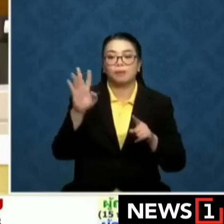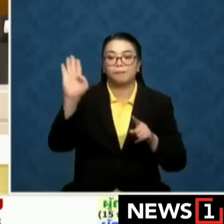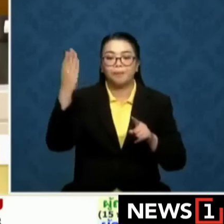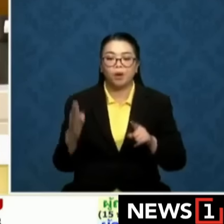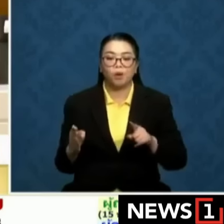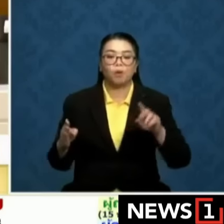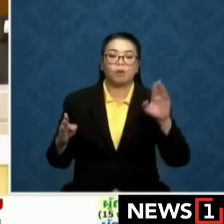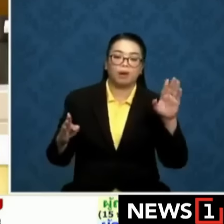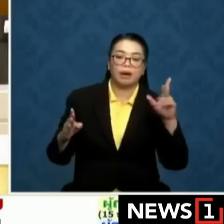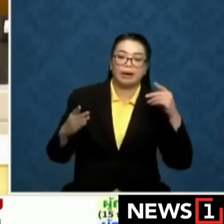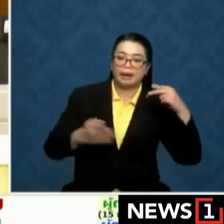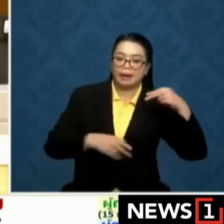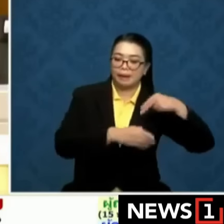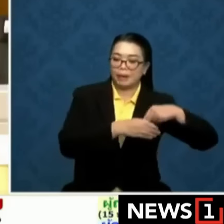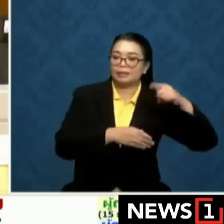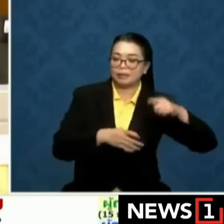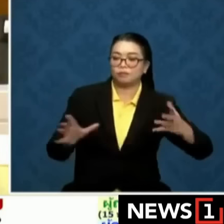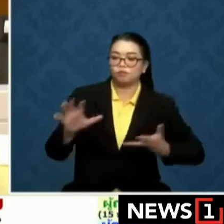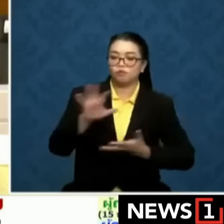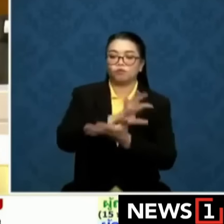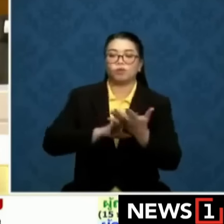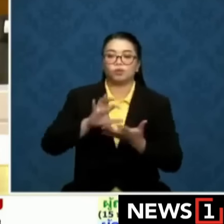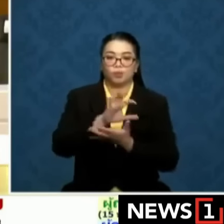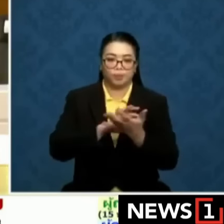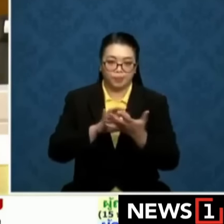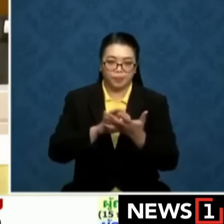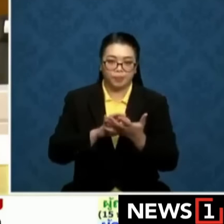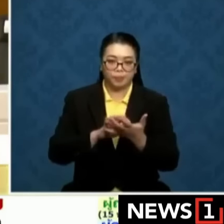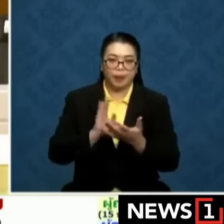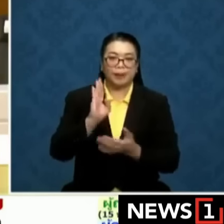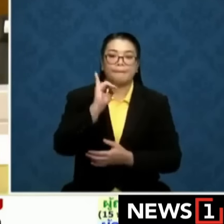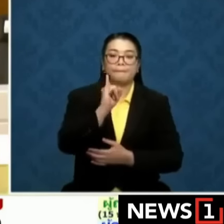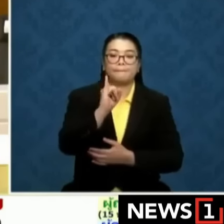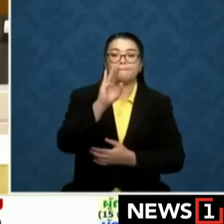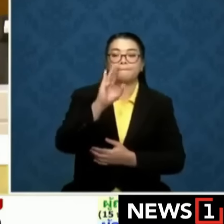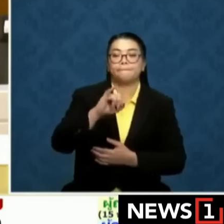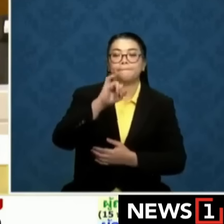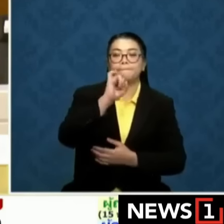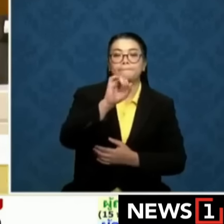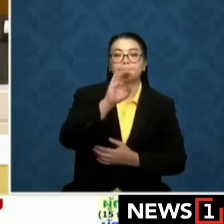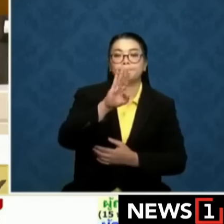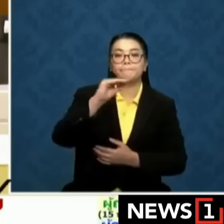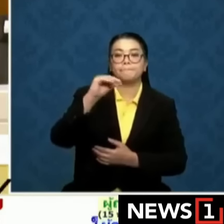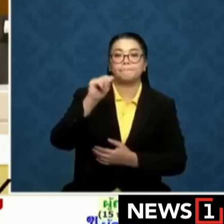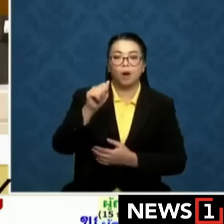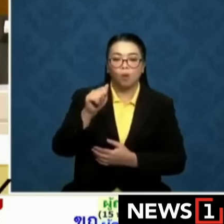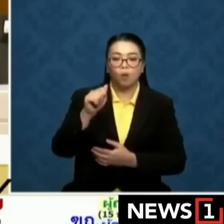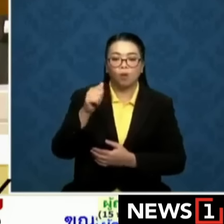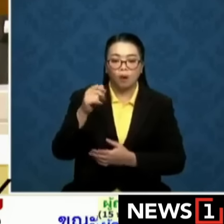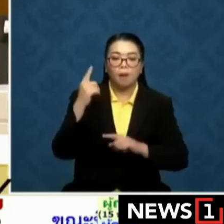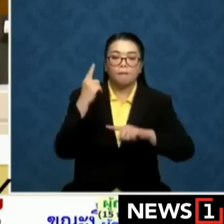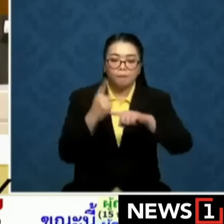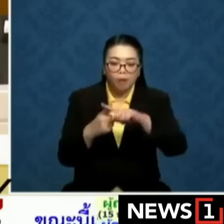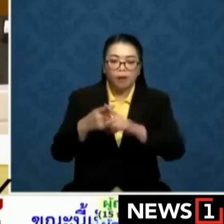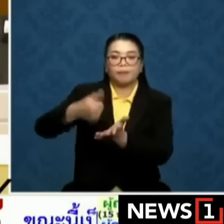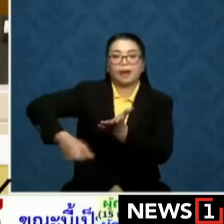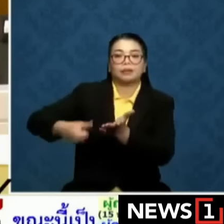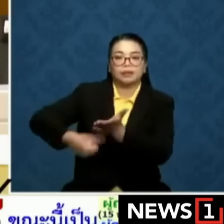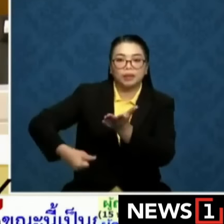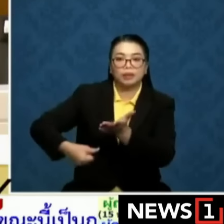แบกรับ2ต่อตรงนี้ทำให้ราคาเพิ่มอีกเกือบ20ทำให้แก๊สโซฮอลราคาเกือบลิตรละ40ส่วนดีเซลถ้าไม่ตรึงก็ไม่ใช่